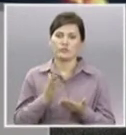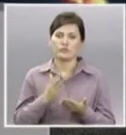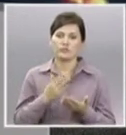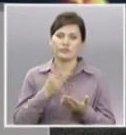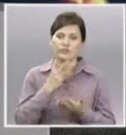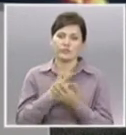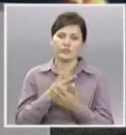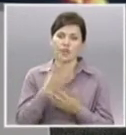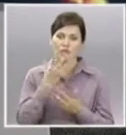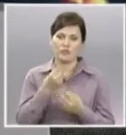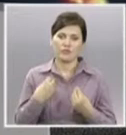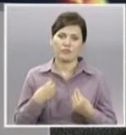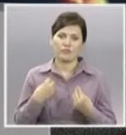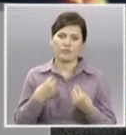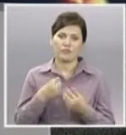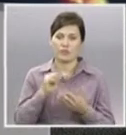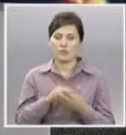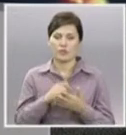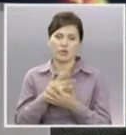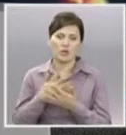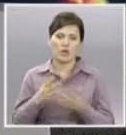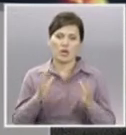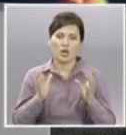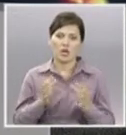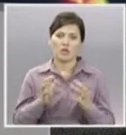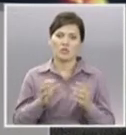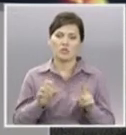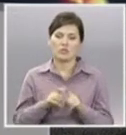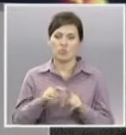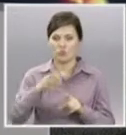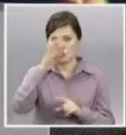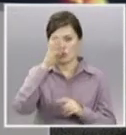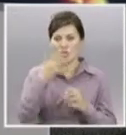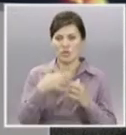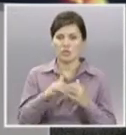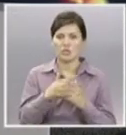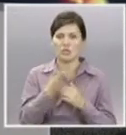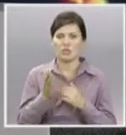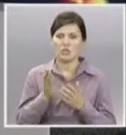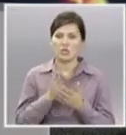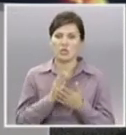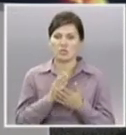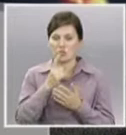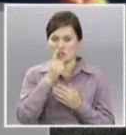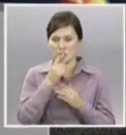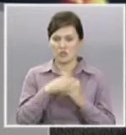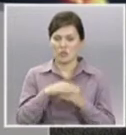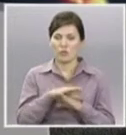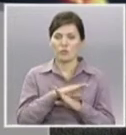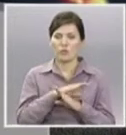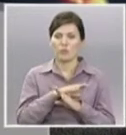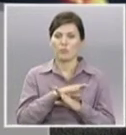свои вещи, свои документы на хранение государства. Среди них вот недавно